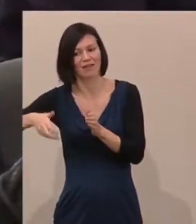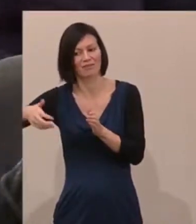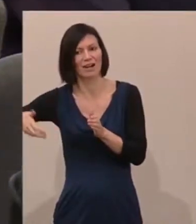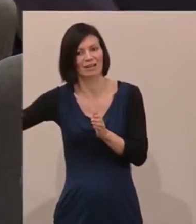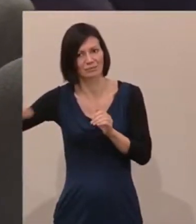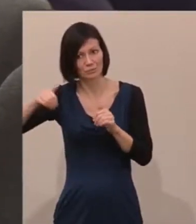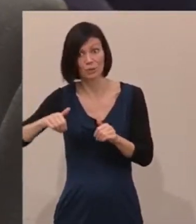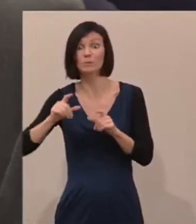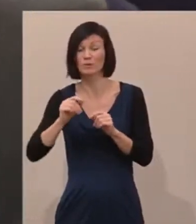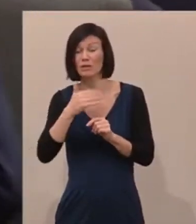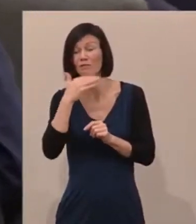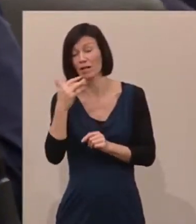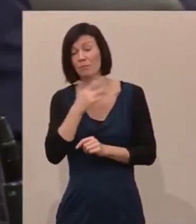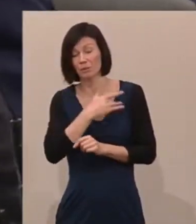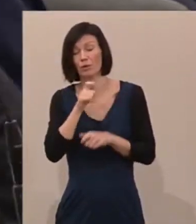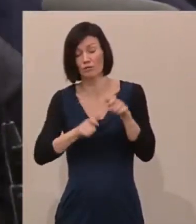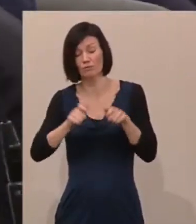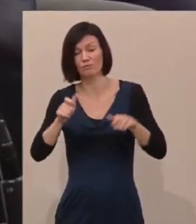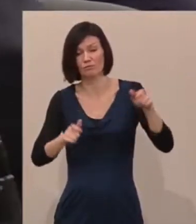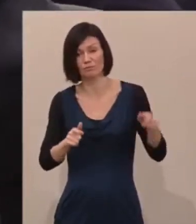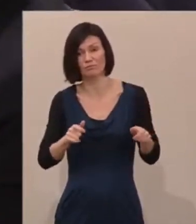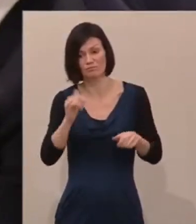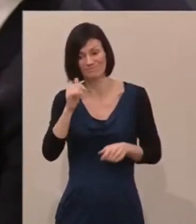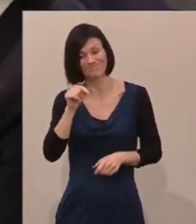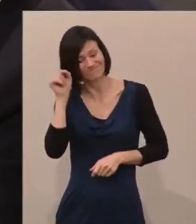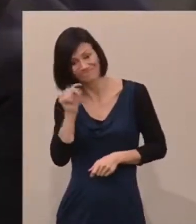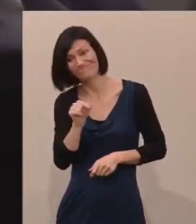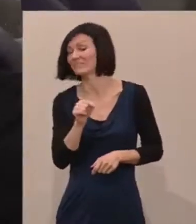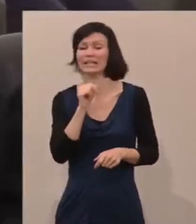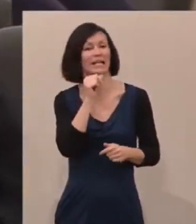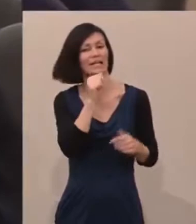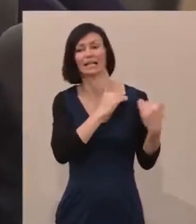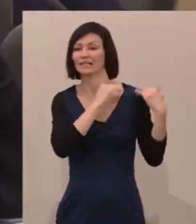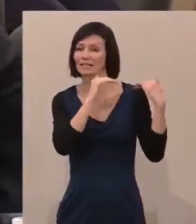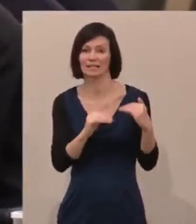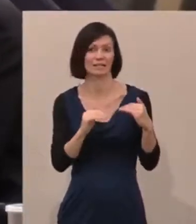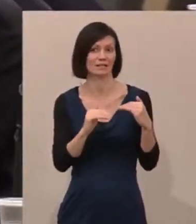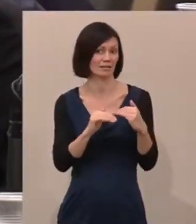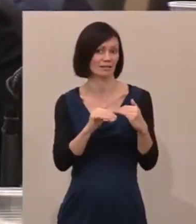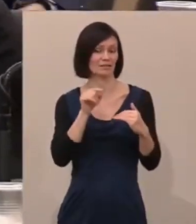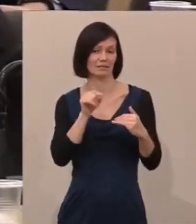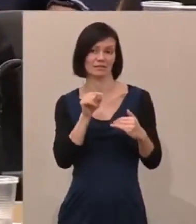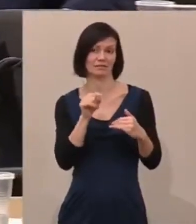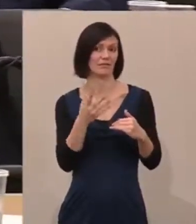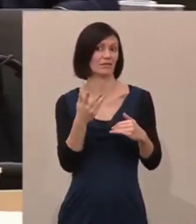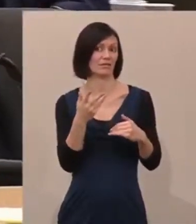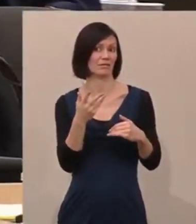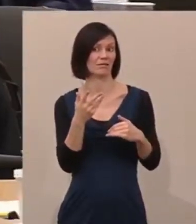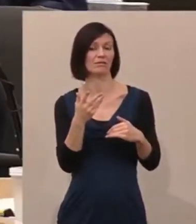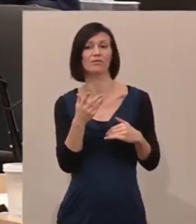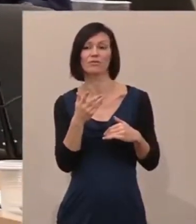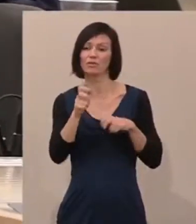sind immer mehr Menschen in diesem Lande. Und für genau diese Menschen verpufft natürlich der Effekt